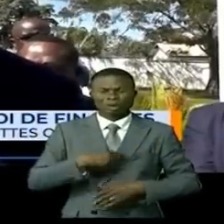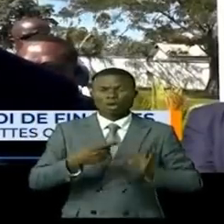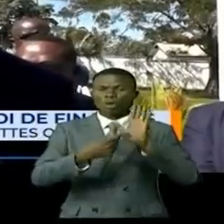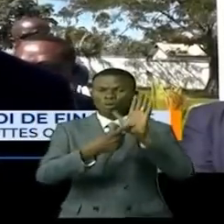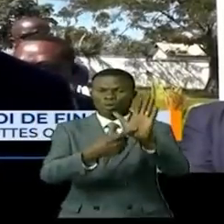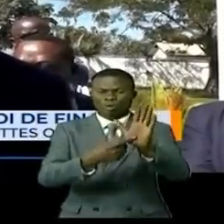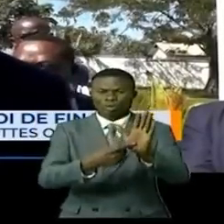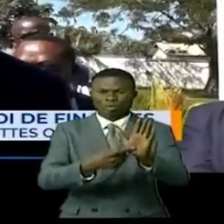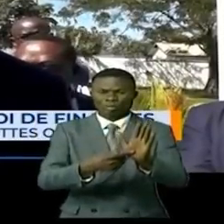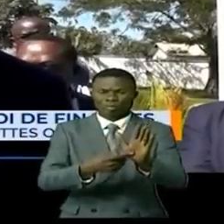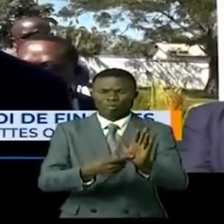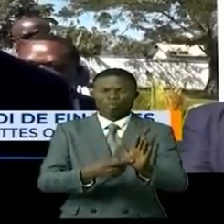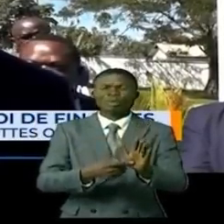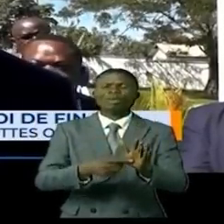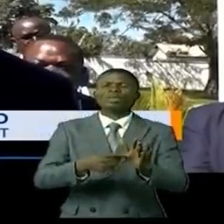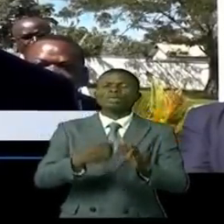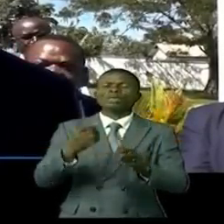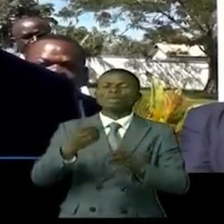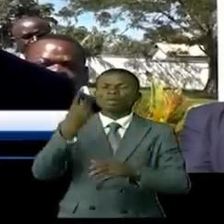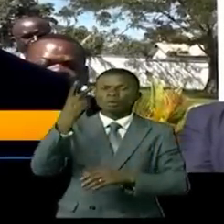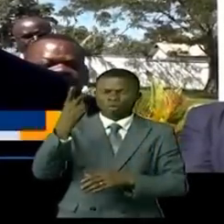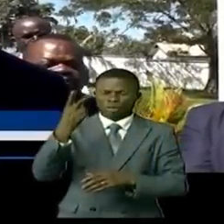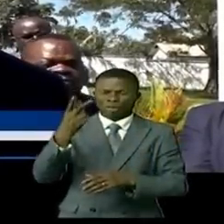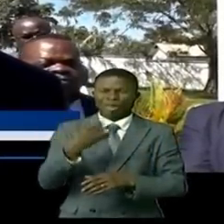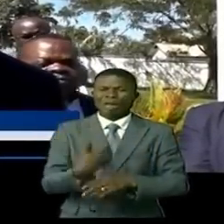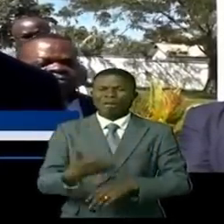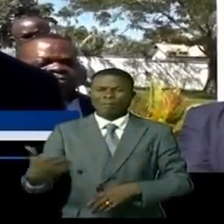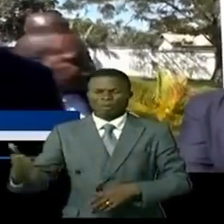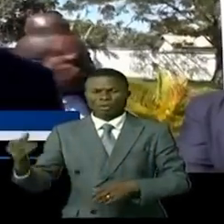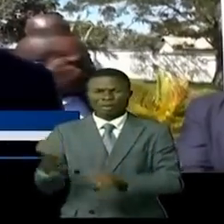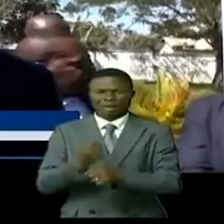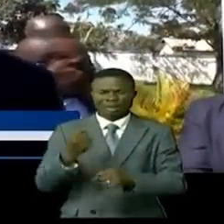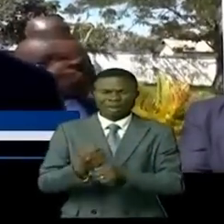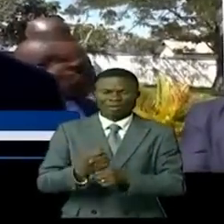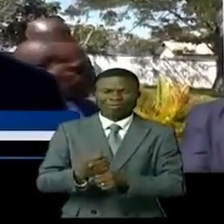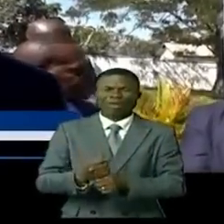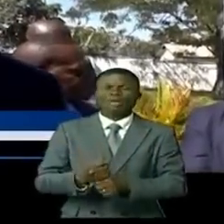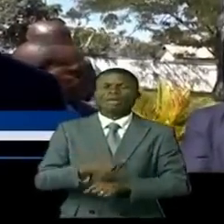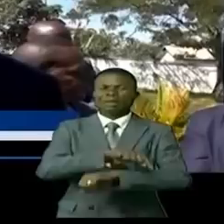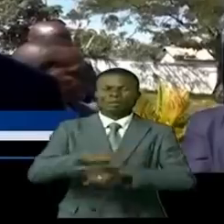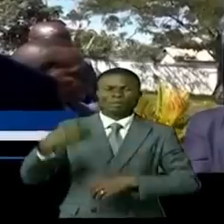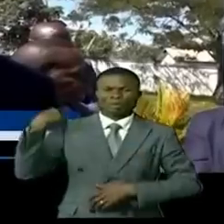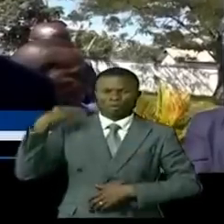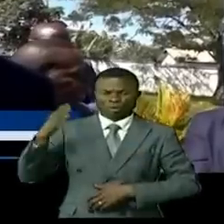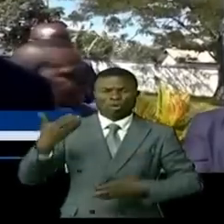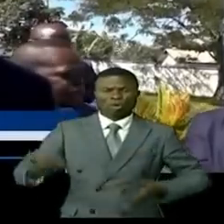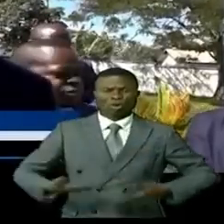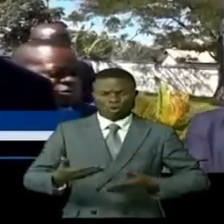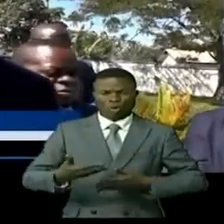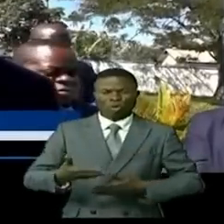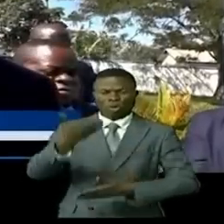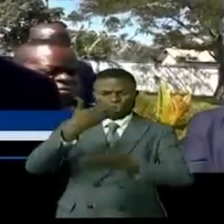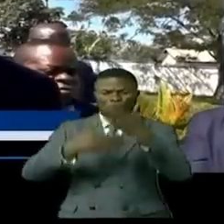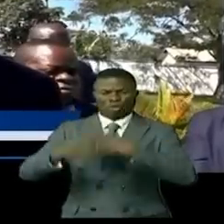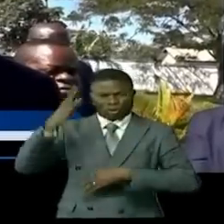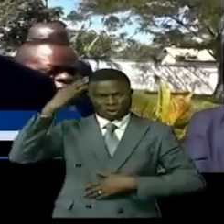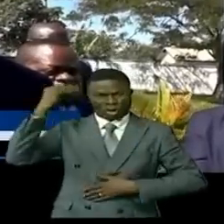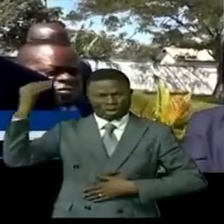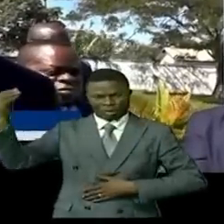présenté l'économie de ces deux outils de travail de finances publiques. Nous sommes aussi très contents des échanges fructueux